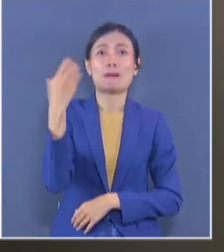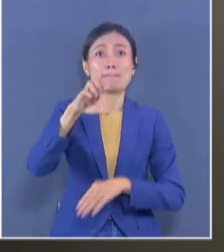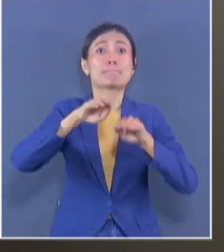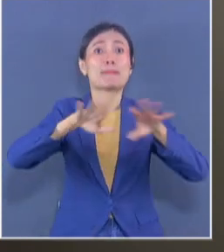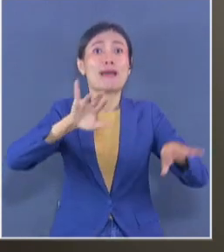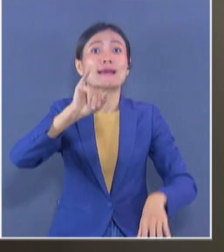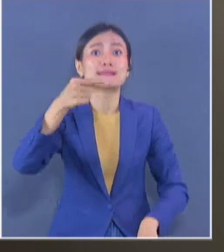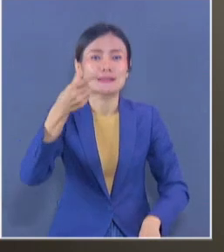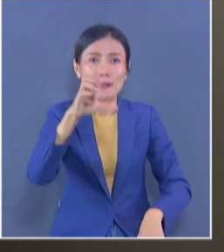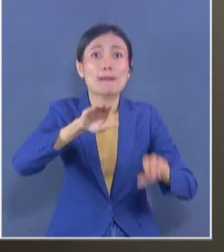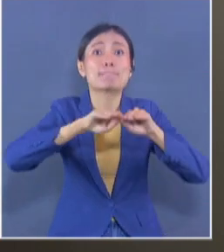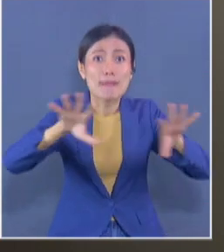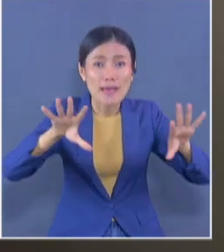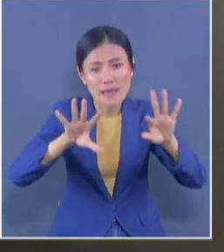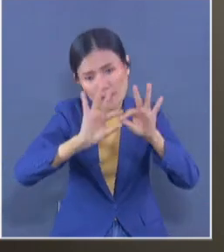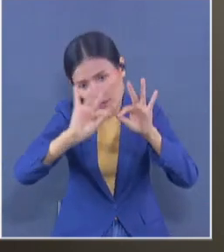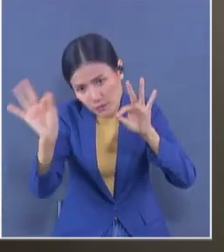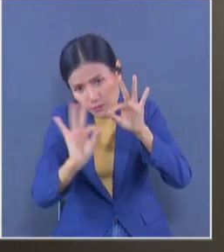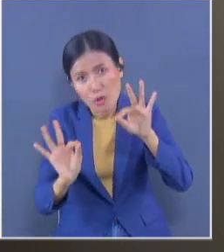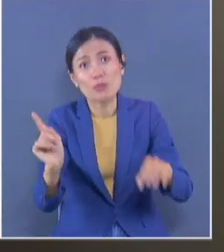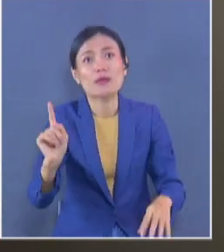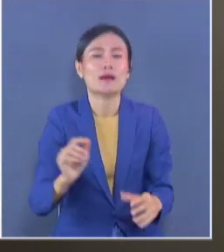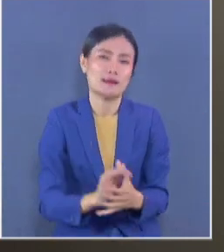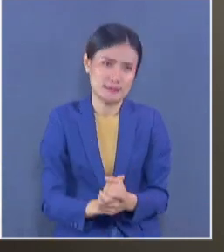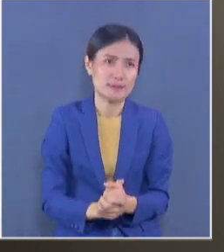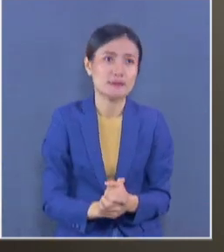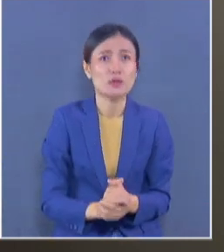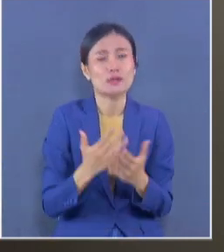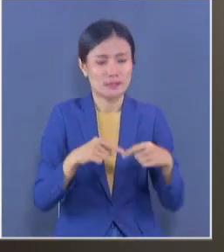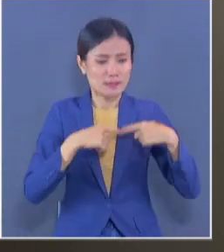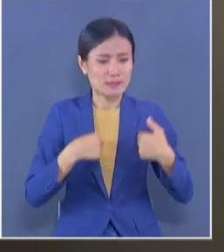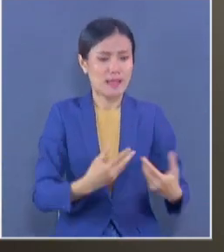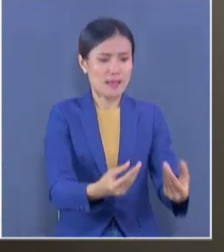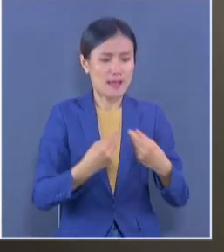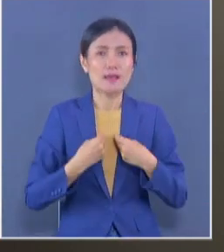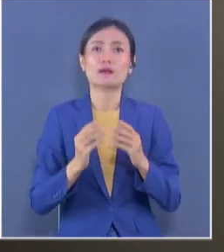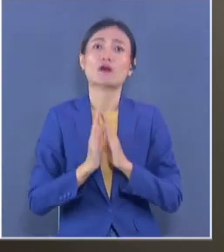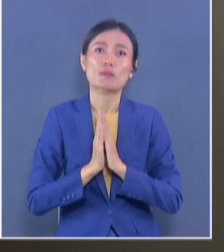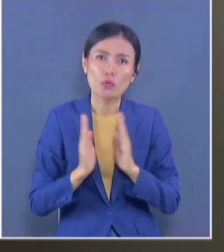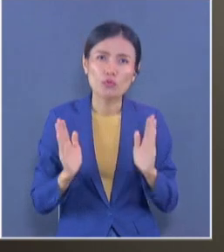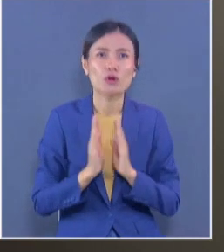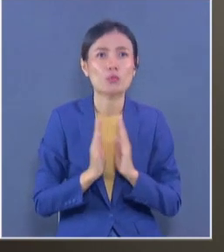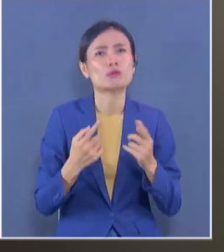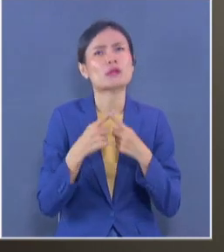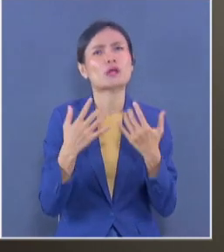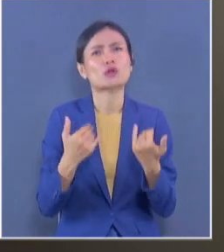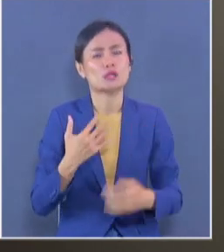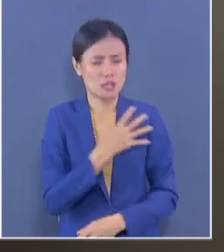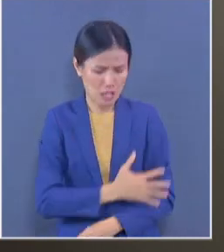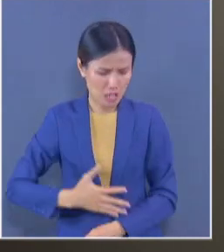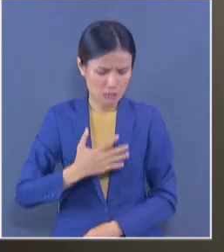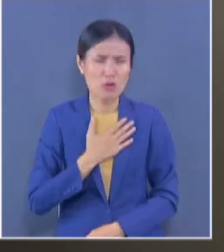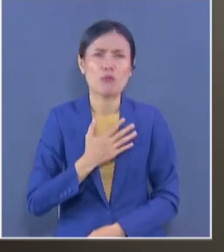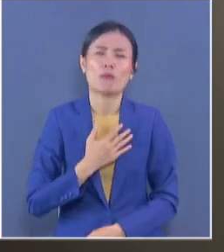าลพร้อมได้เขียนข้อความบอกว่าผมขอบคุณสำหรับทุกกำลังใจที่ส่งมาให้แต่ด้วยร่างกายตอนนี้พิมพ์อะไรไม่